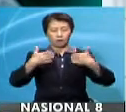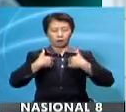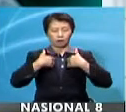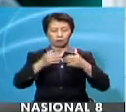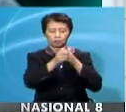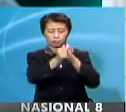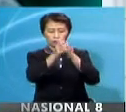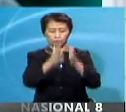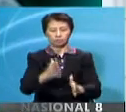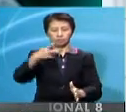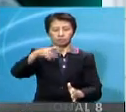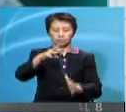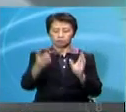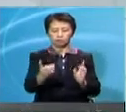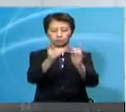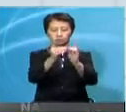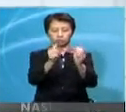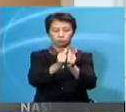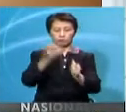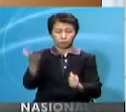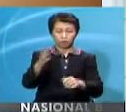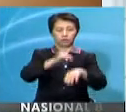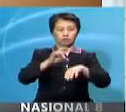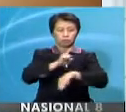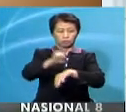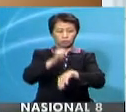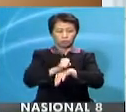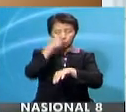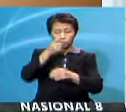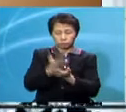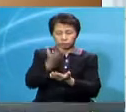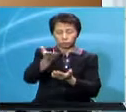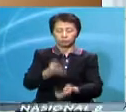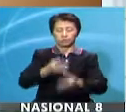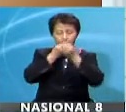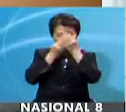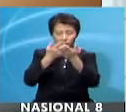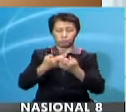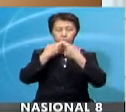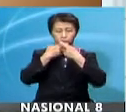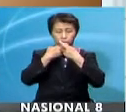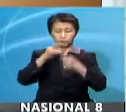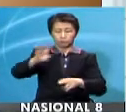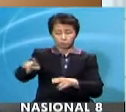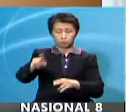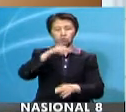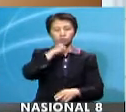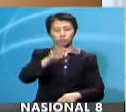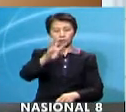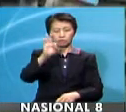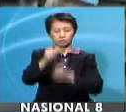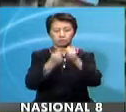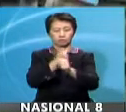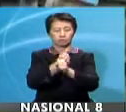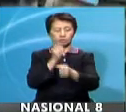pemimpin pembangkang bertemu dengan husto di Singapura untuk membeli maklumat sulit husto 49 ditahan oleh